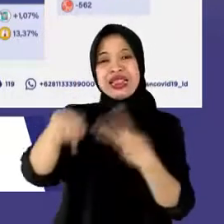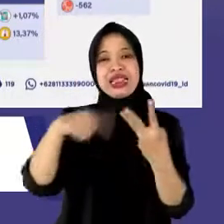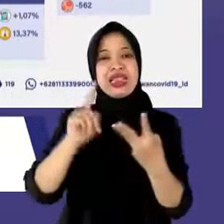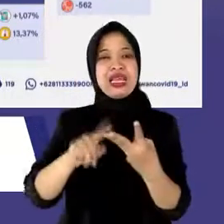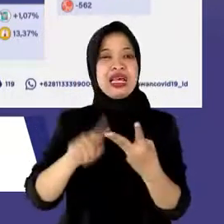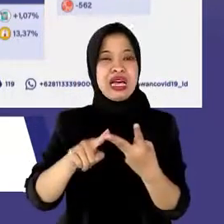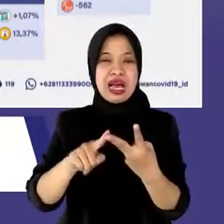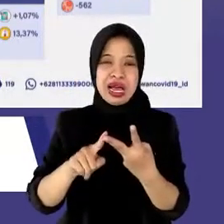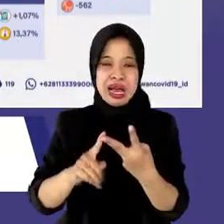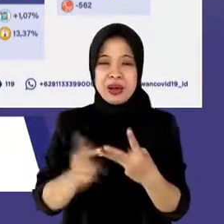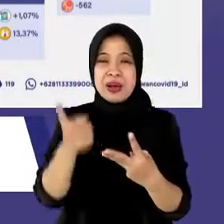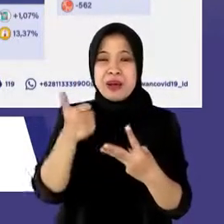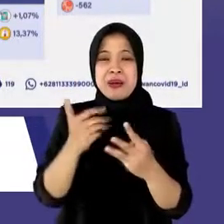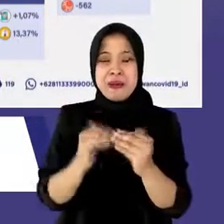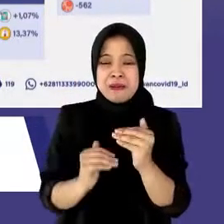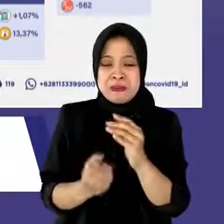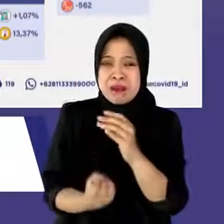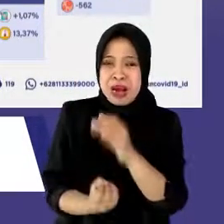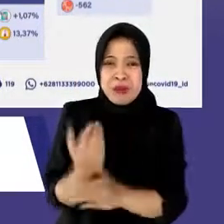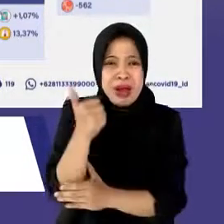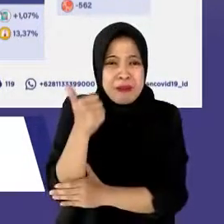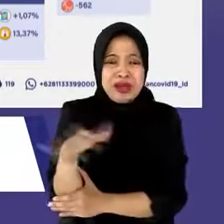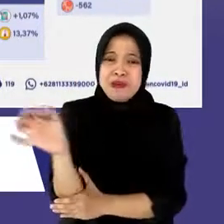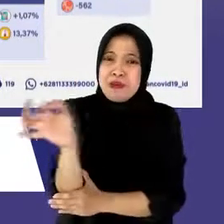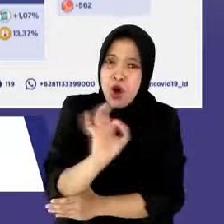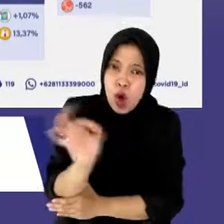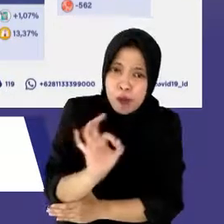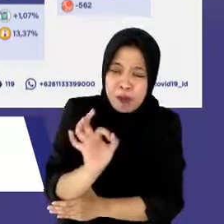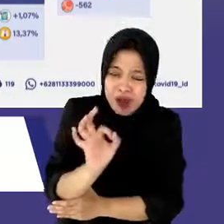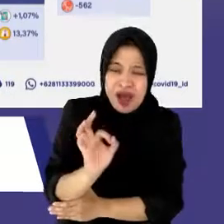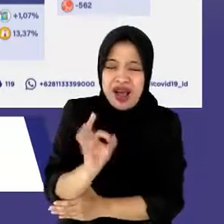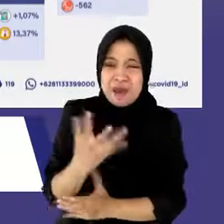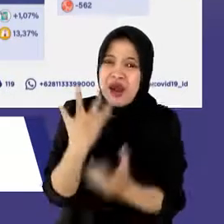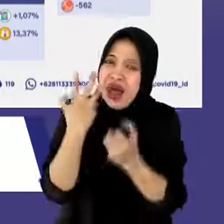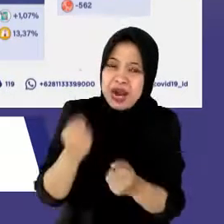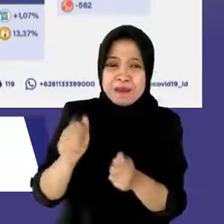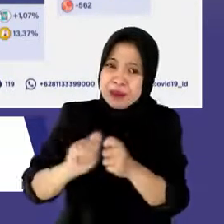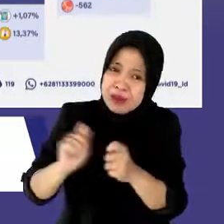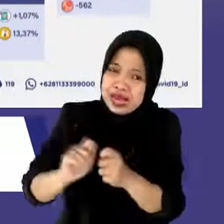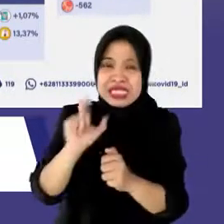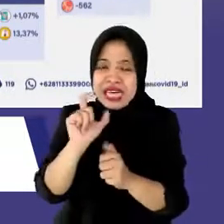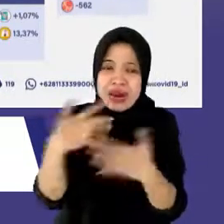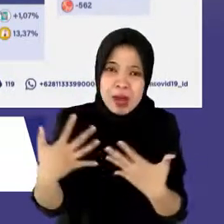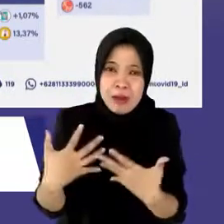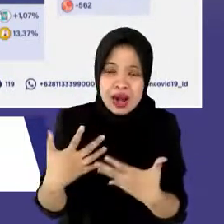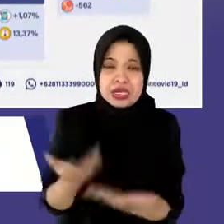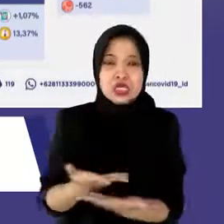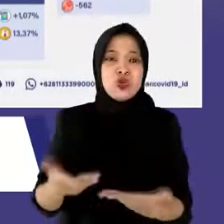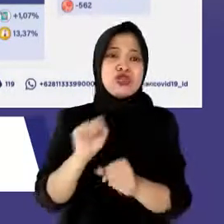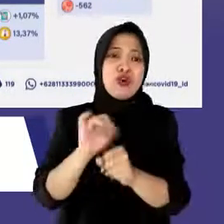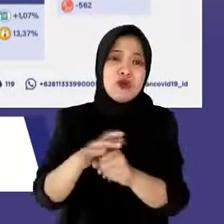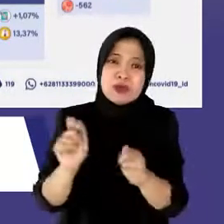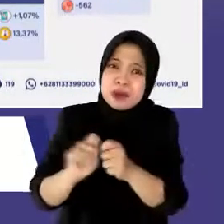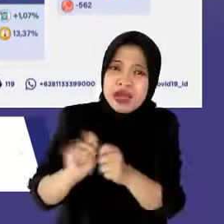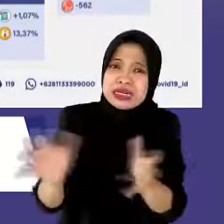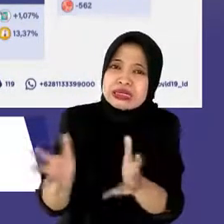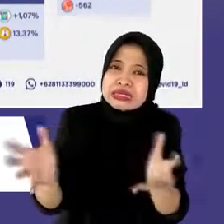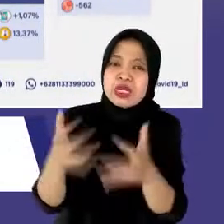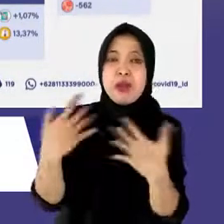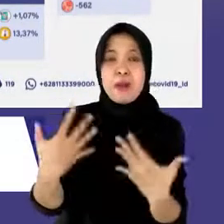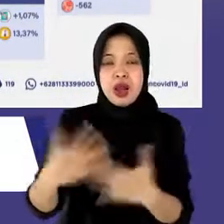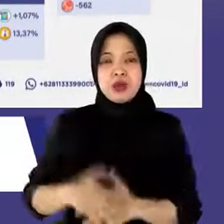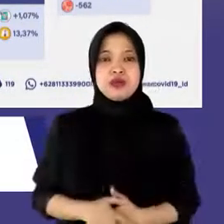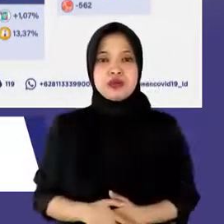menunjukkan perkembangan yang kurang baik pada hampir semua indikator agar segera memperbaiki penanganan konflik 19 diwilayahnya